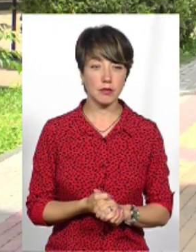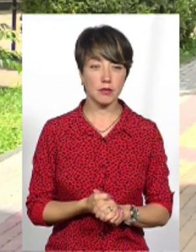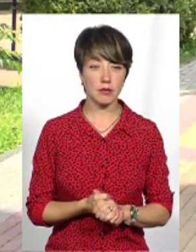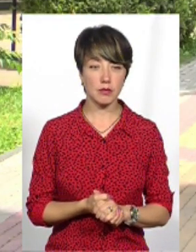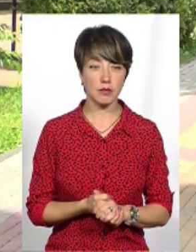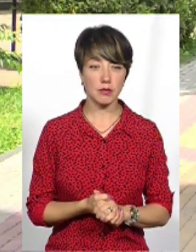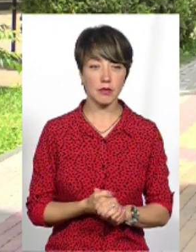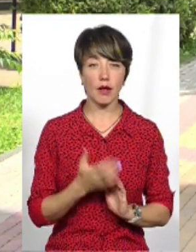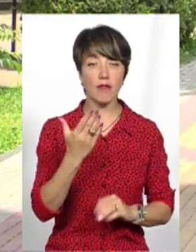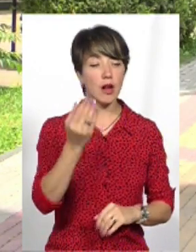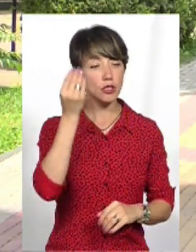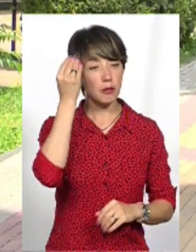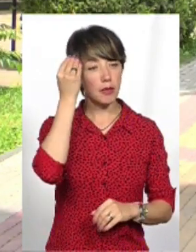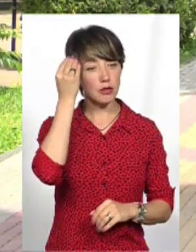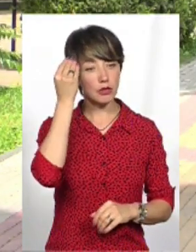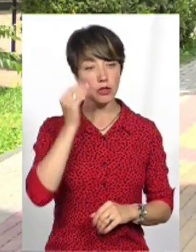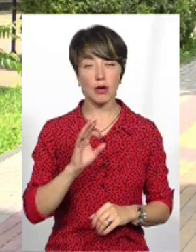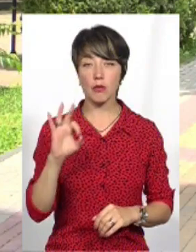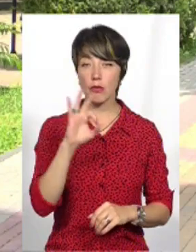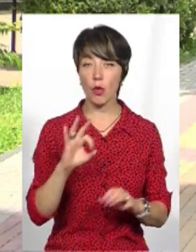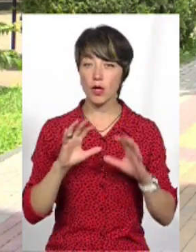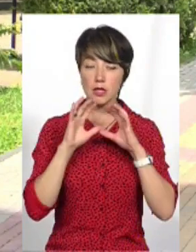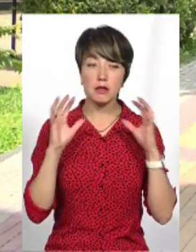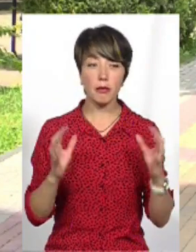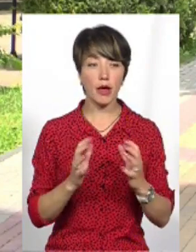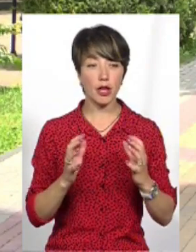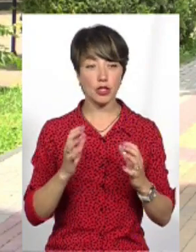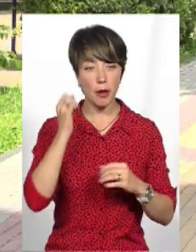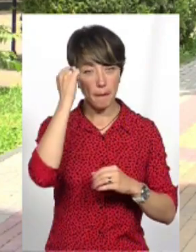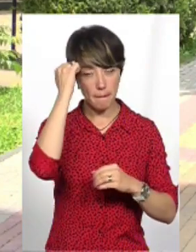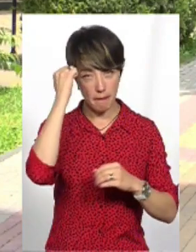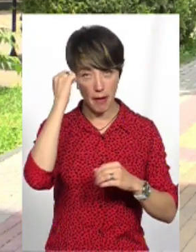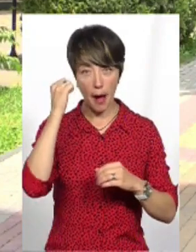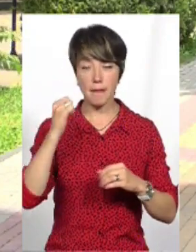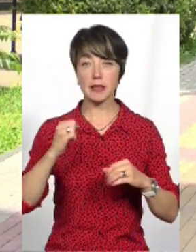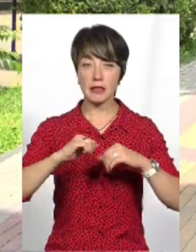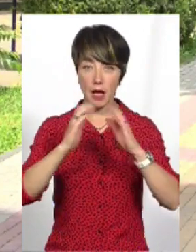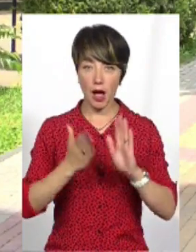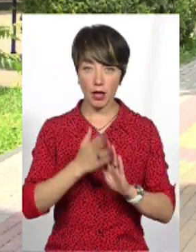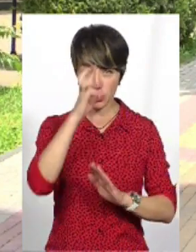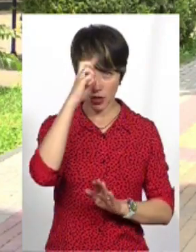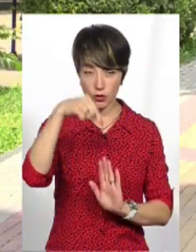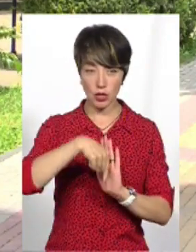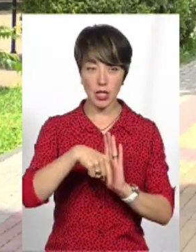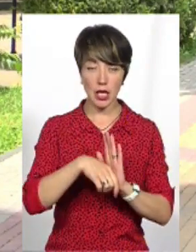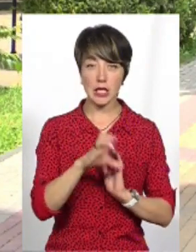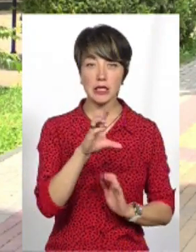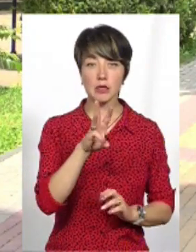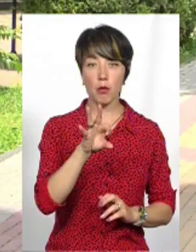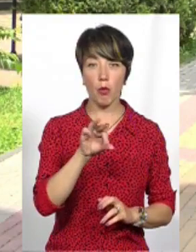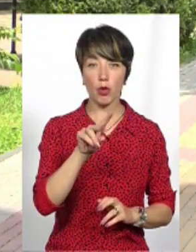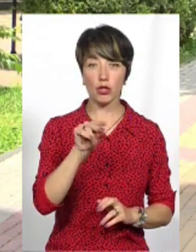Ваше бачення щодо збереження пам'ятки загальнодержавного значення «Смотрицький